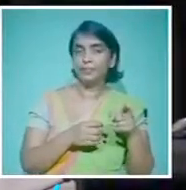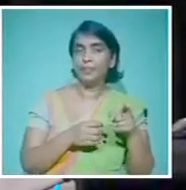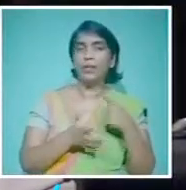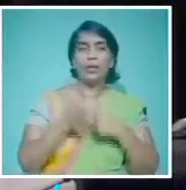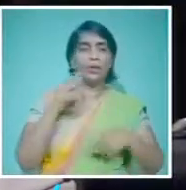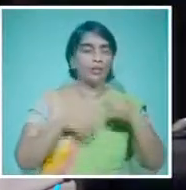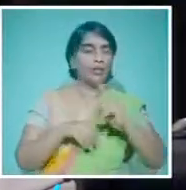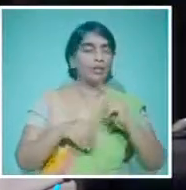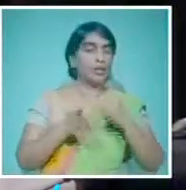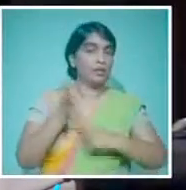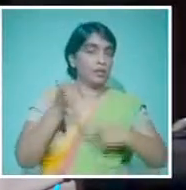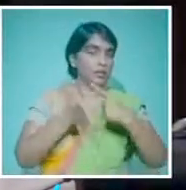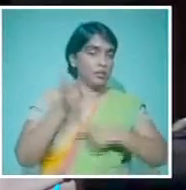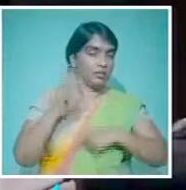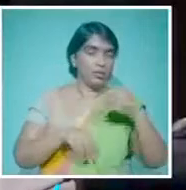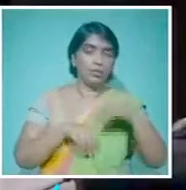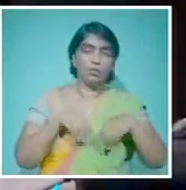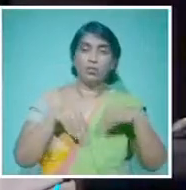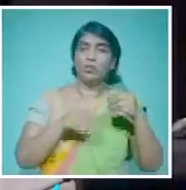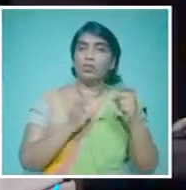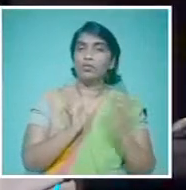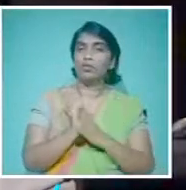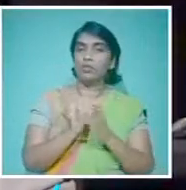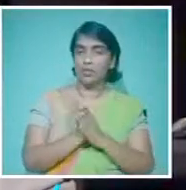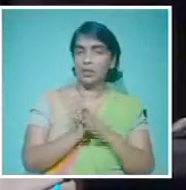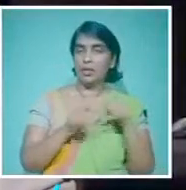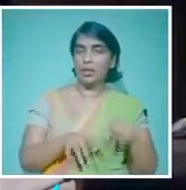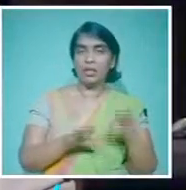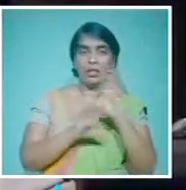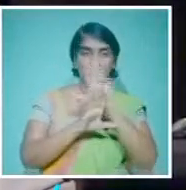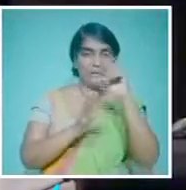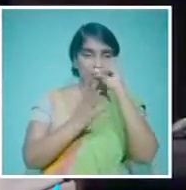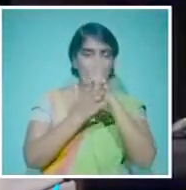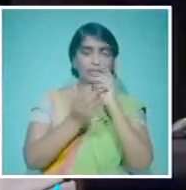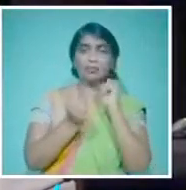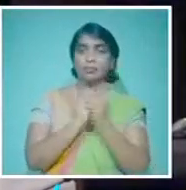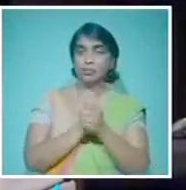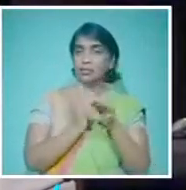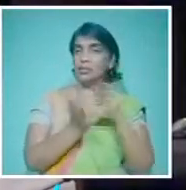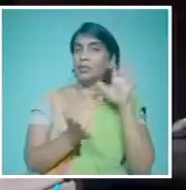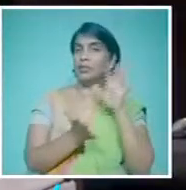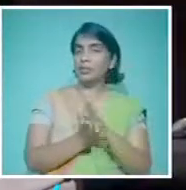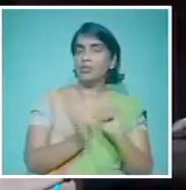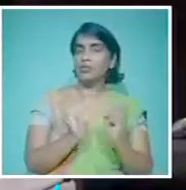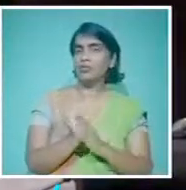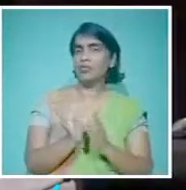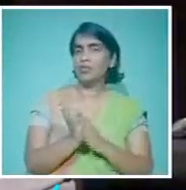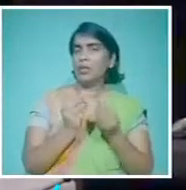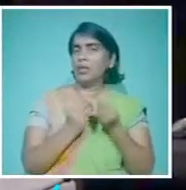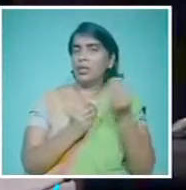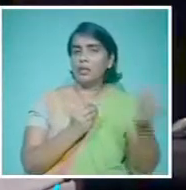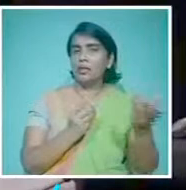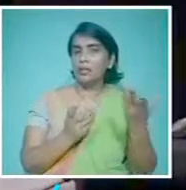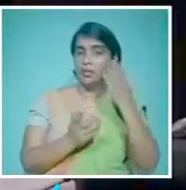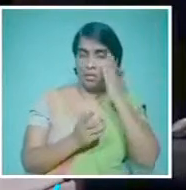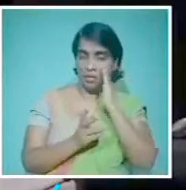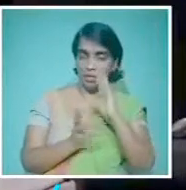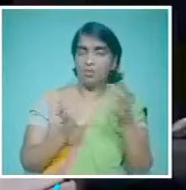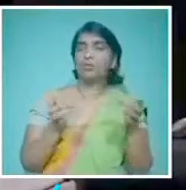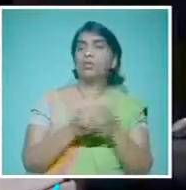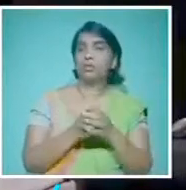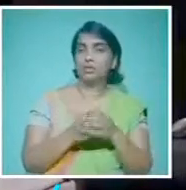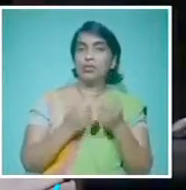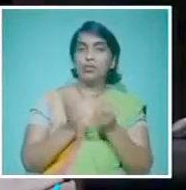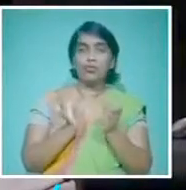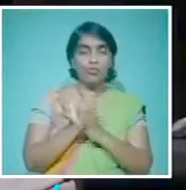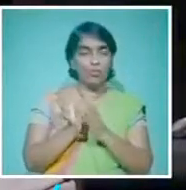mati mana komision sabah. Demi dahana mungkin sanso udah, tapi kenal lah muka tu demi komision sabah berdin. Swadi ini wa tamangge